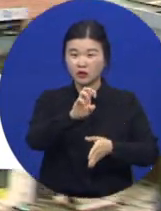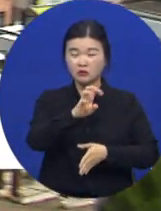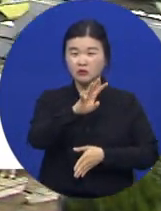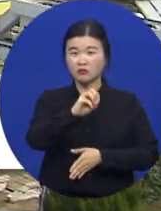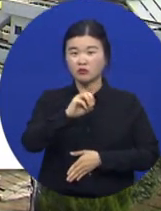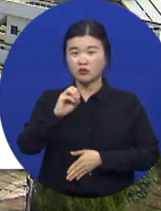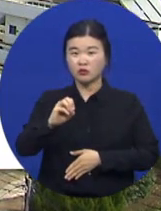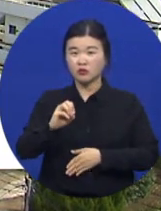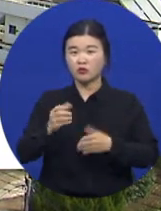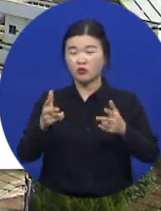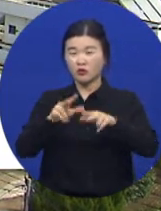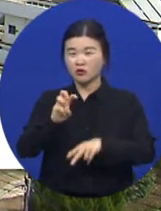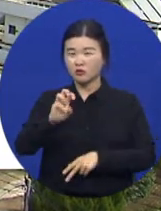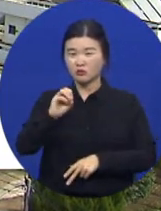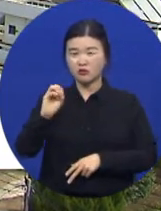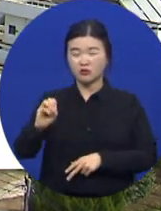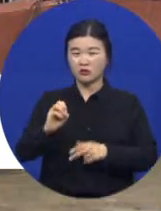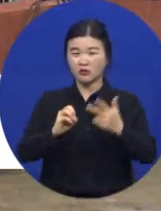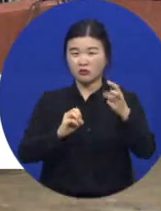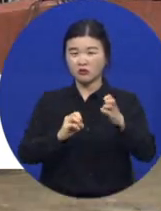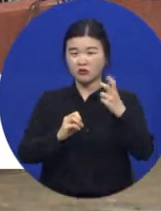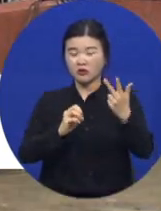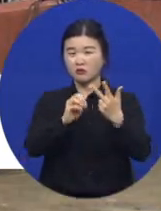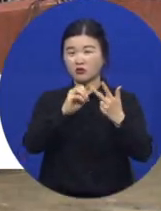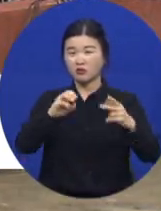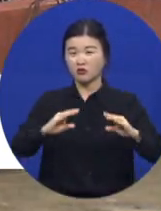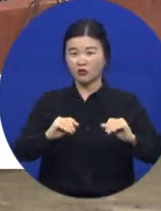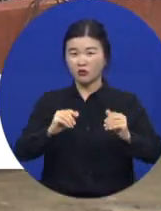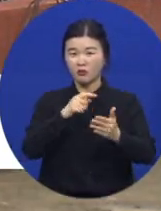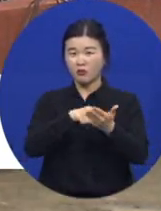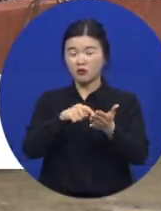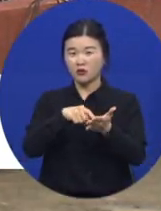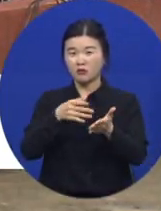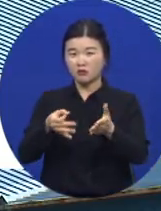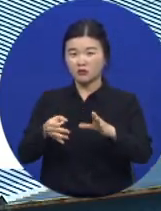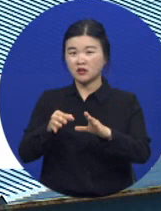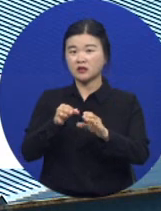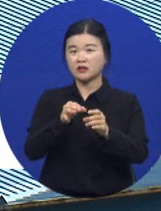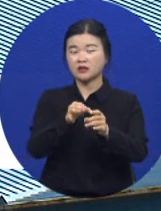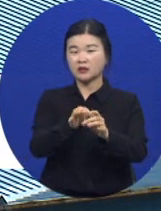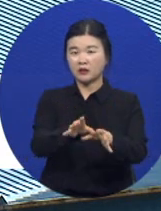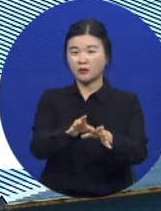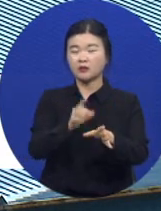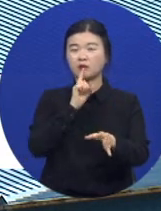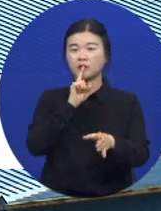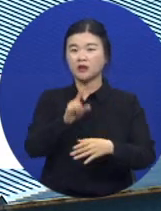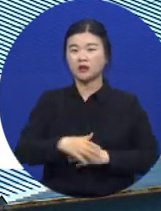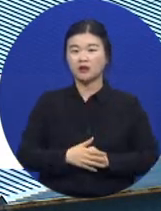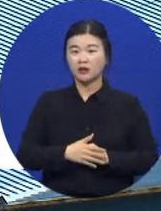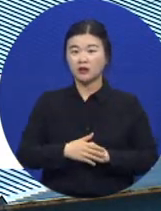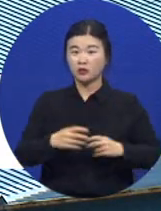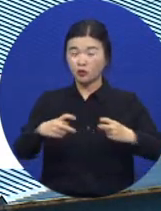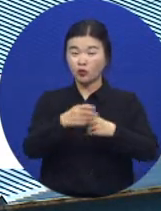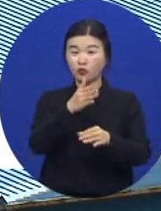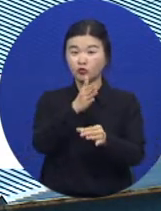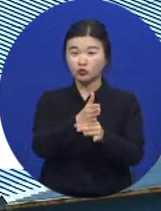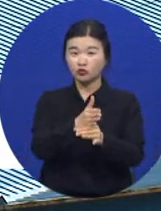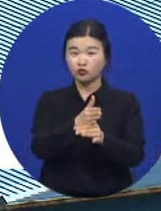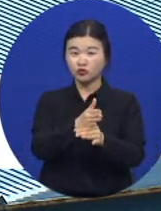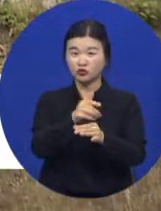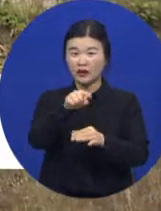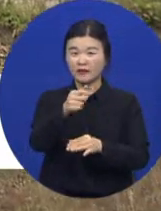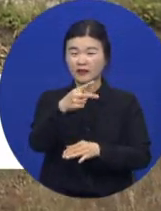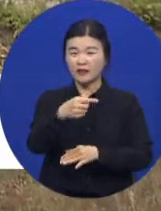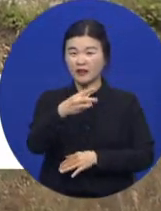공원 30% 등 37%의 토지 보상 예산을 집행한다고 밝혔습니다. 특히 도로 가운데